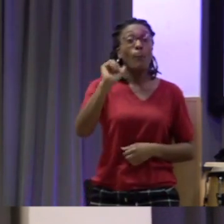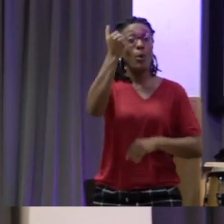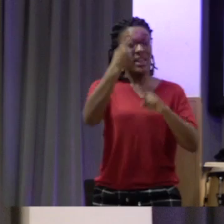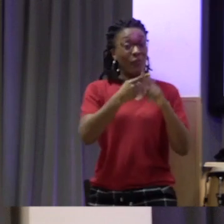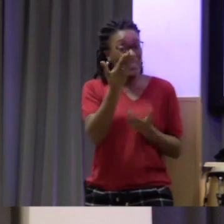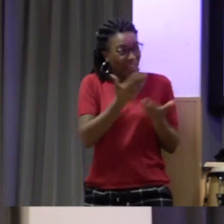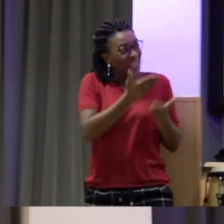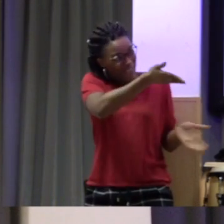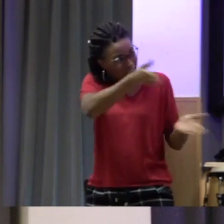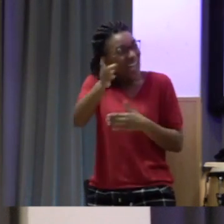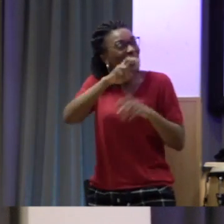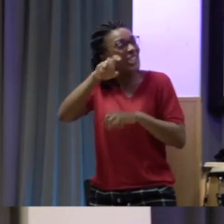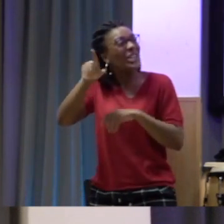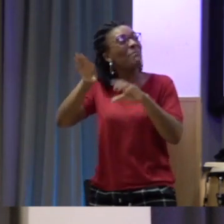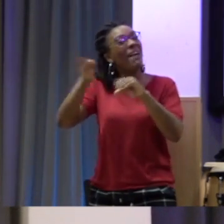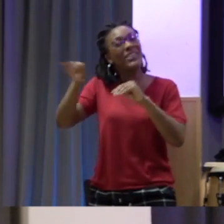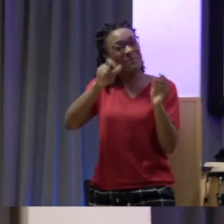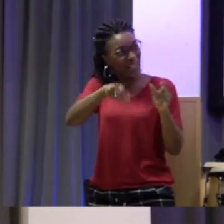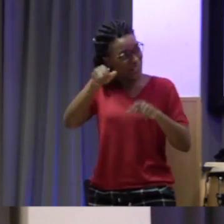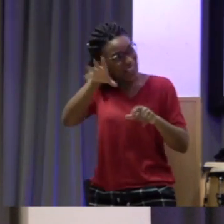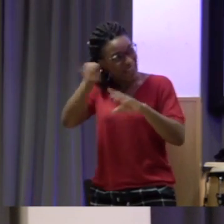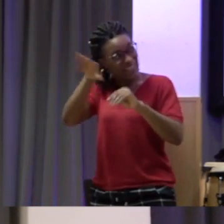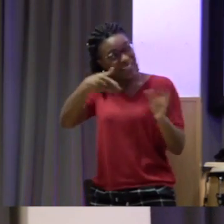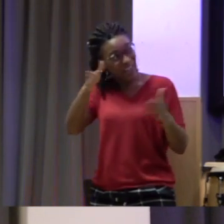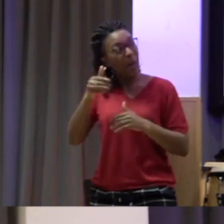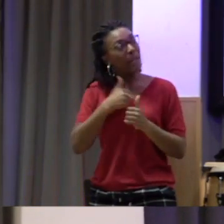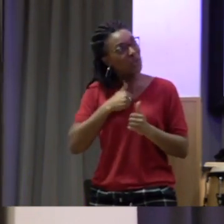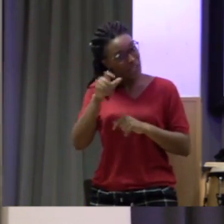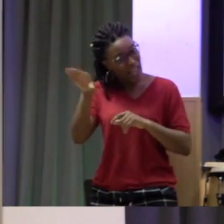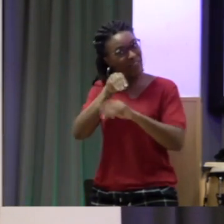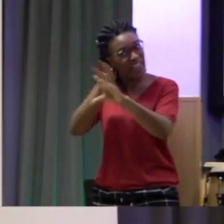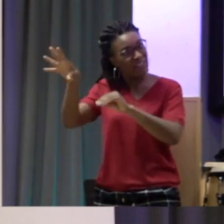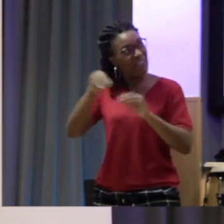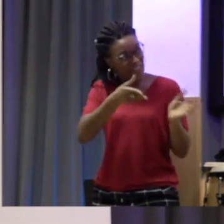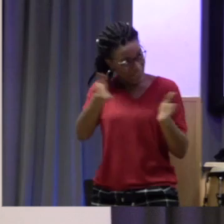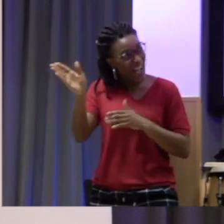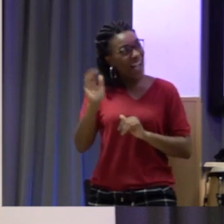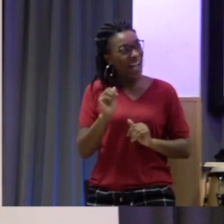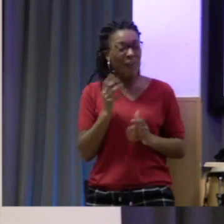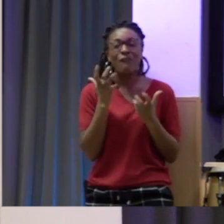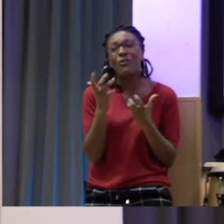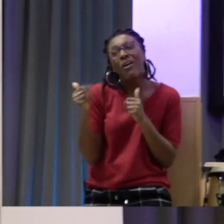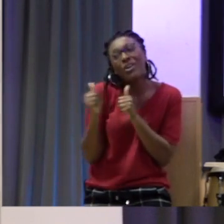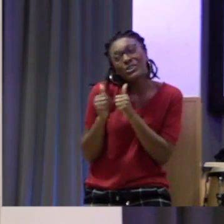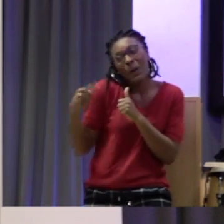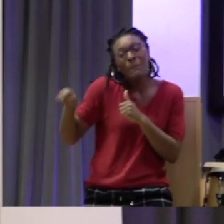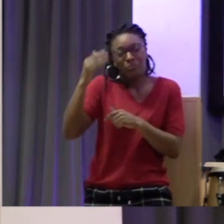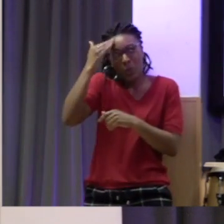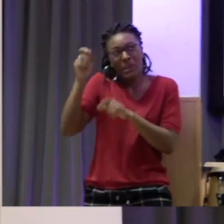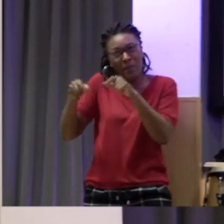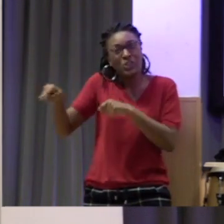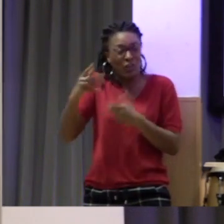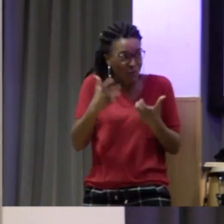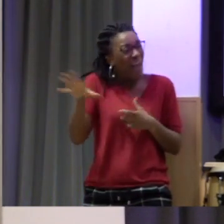ses serviteurs porter une invitation personnelle à ceux avec qui il désirait partager donc